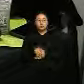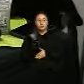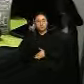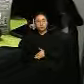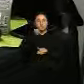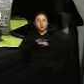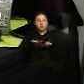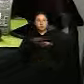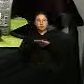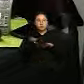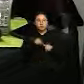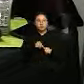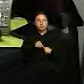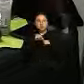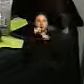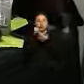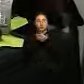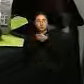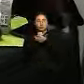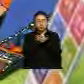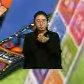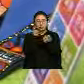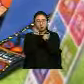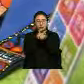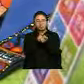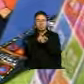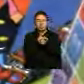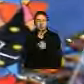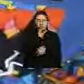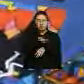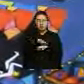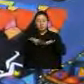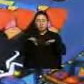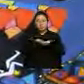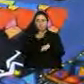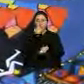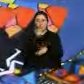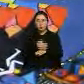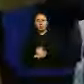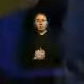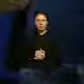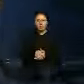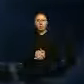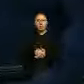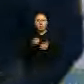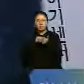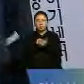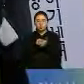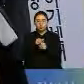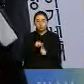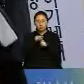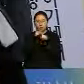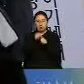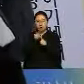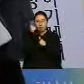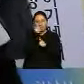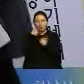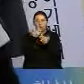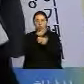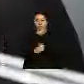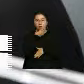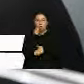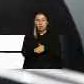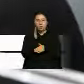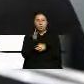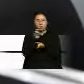스트레스도 풀겸 취업의 운을 점쳐보는 것도 모두 현장에서 해결이 가능했습니다. 또 취업 컨설팅과 메이크업 등